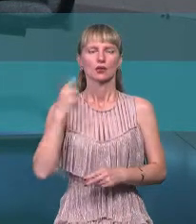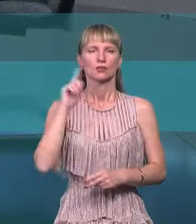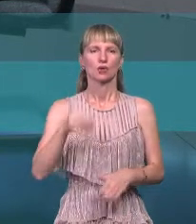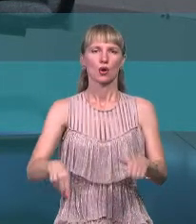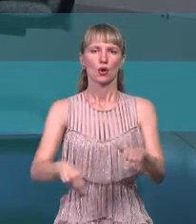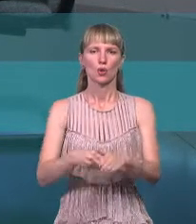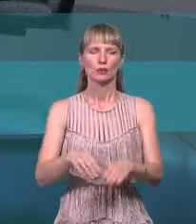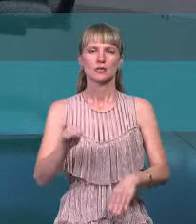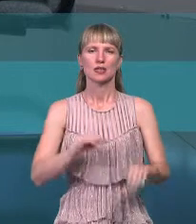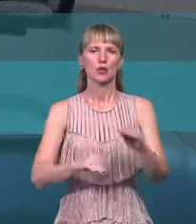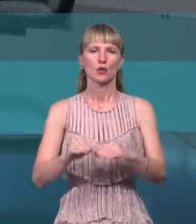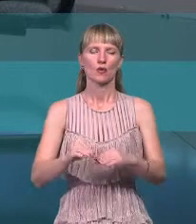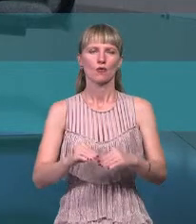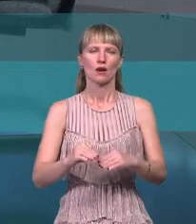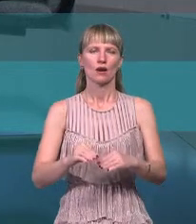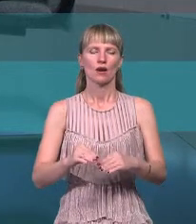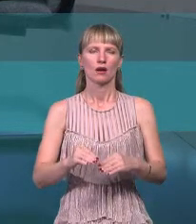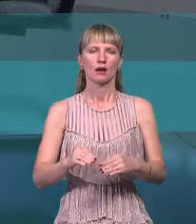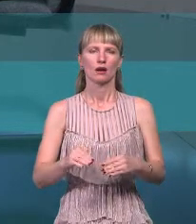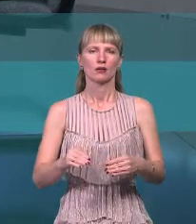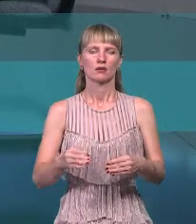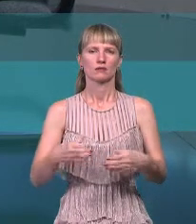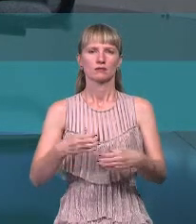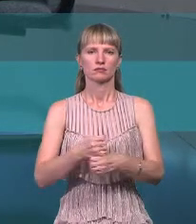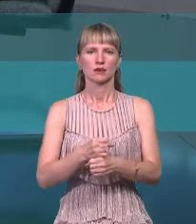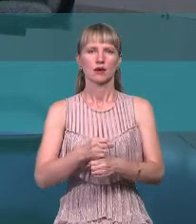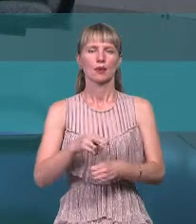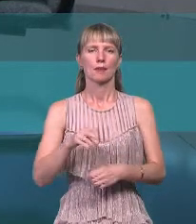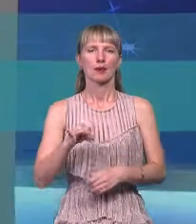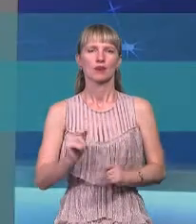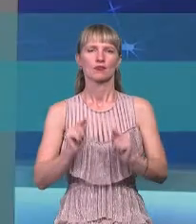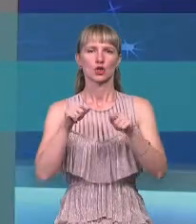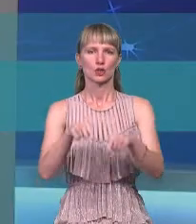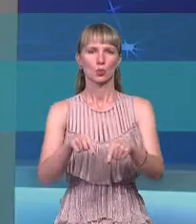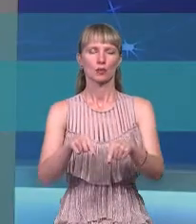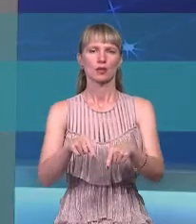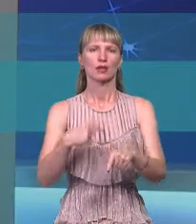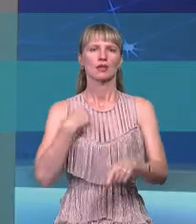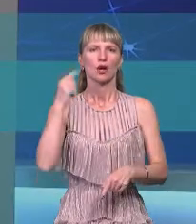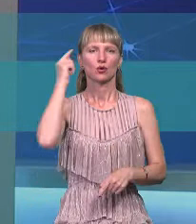складова однозначно подолана при вступі. Я розумію, що,